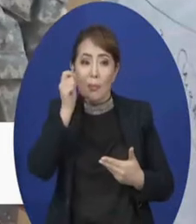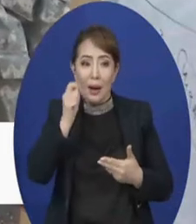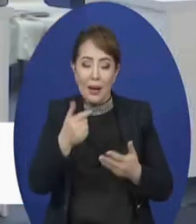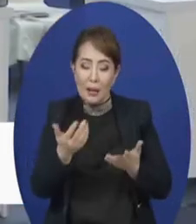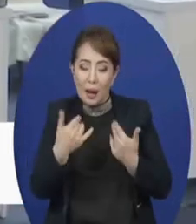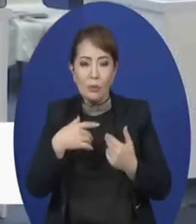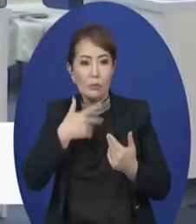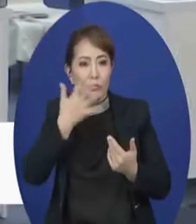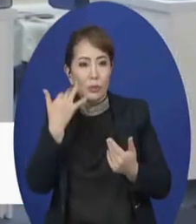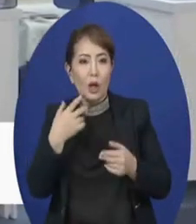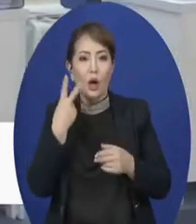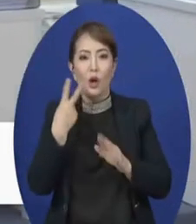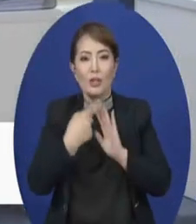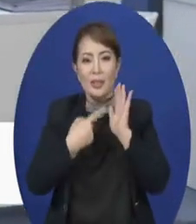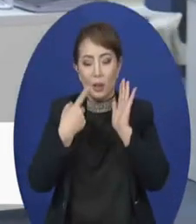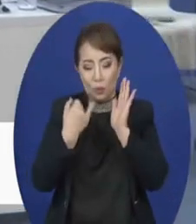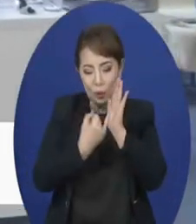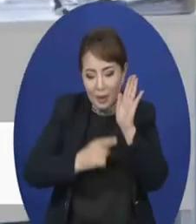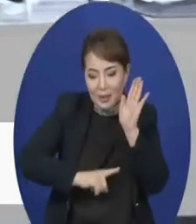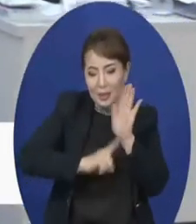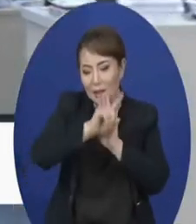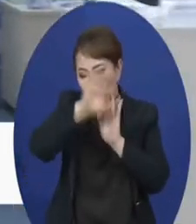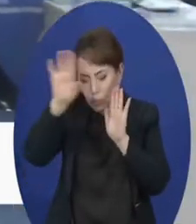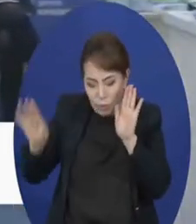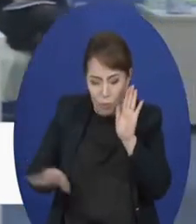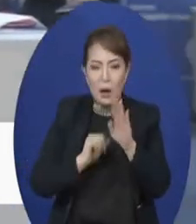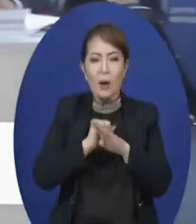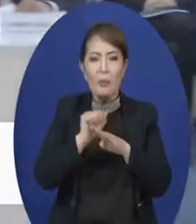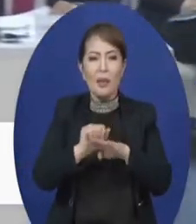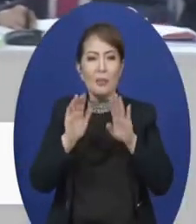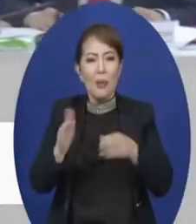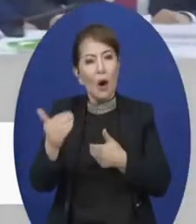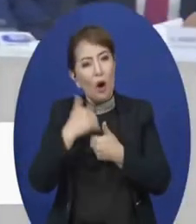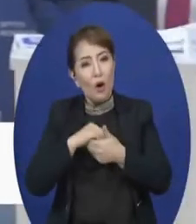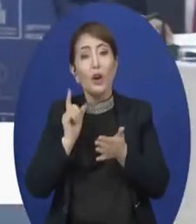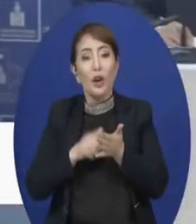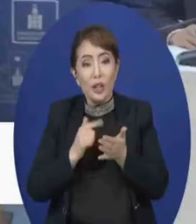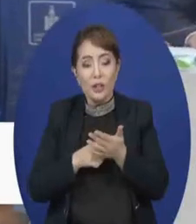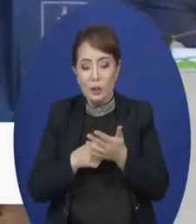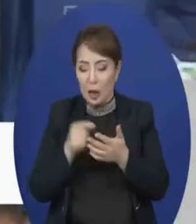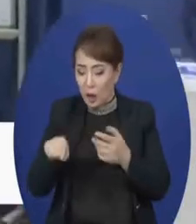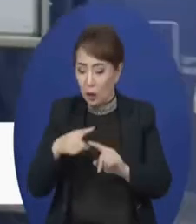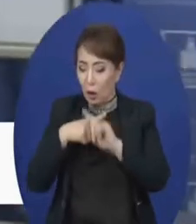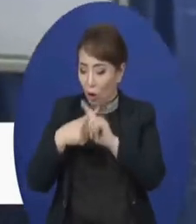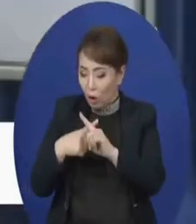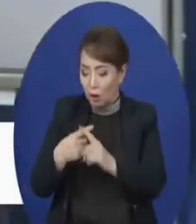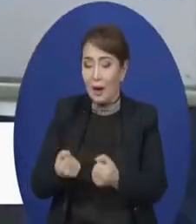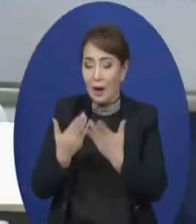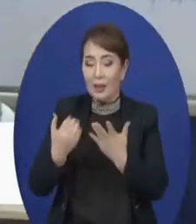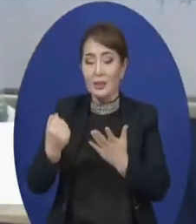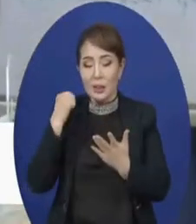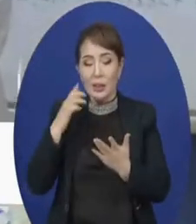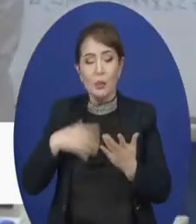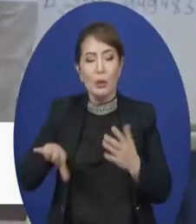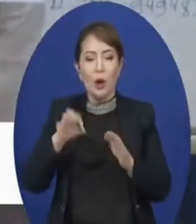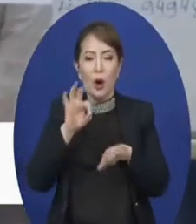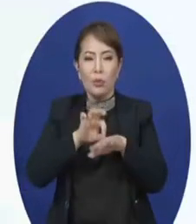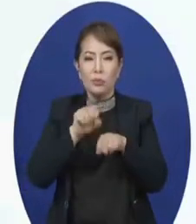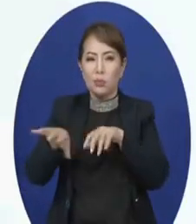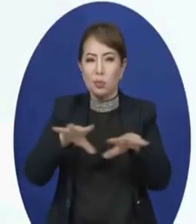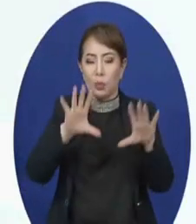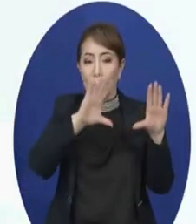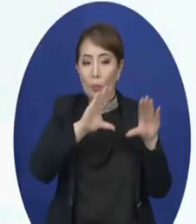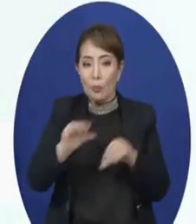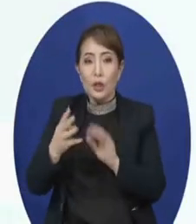эхлээд 16 хоног бүх нийтийн бэлэн байдлын зэрэгт шилжих хэрэгтэй. Ингиж хөл хорой тогтоож чадвал халдвар тархах эрсдлийг 90 гаруй хувиар